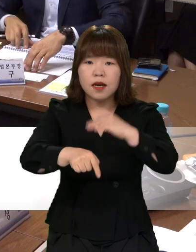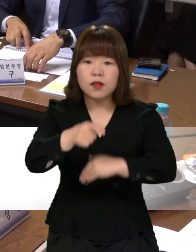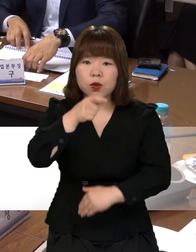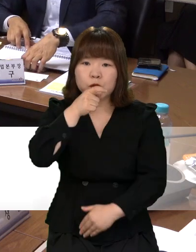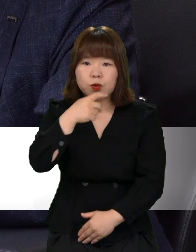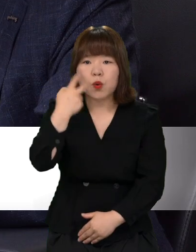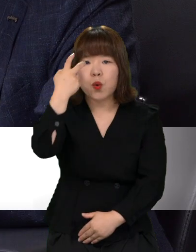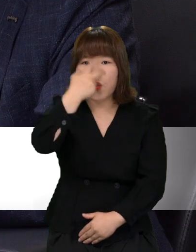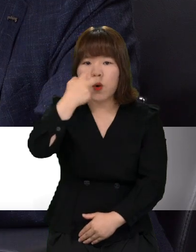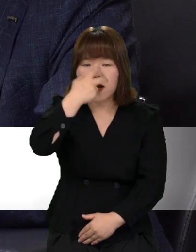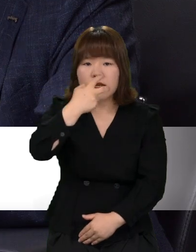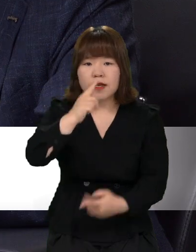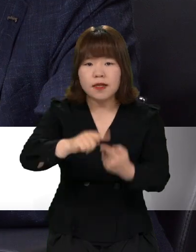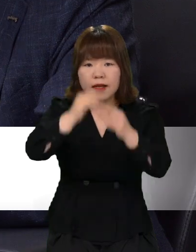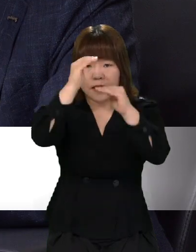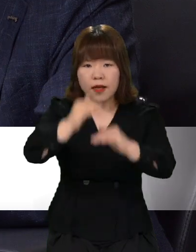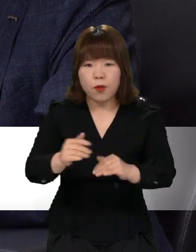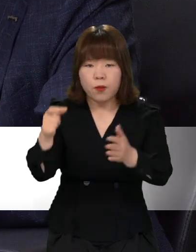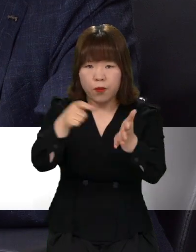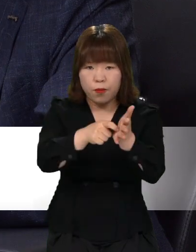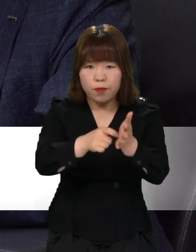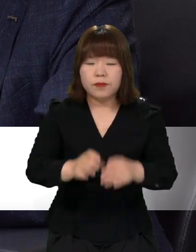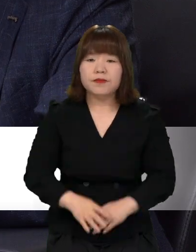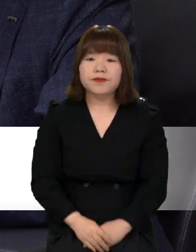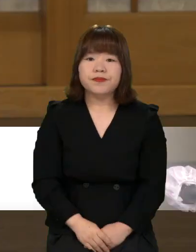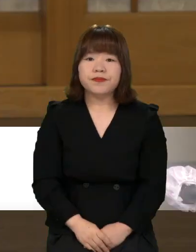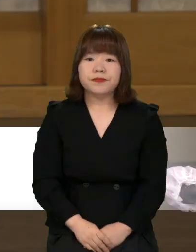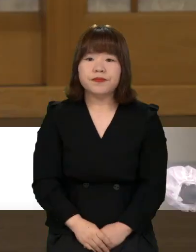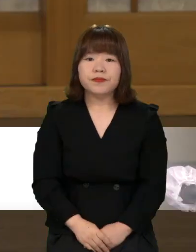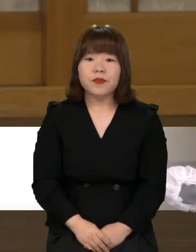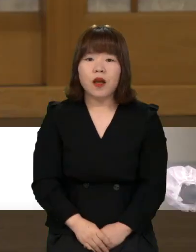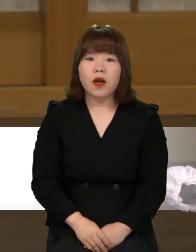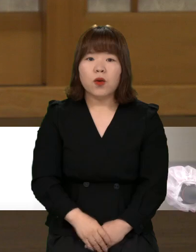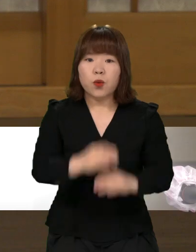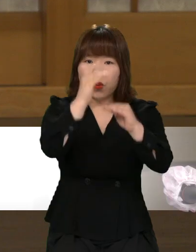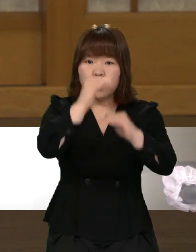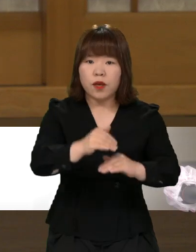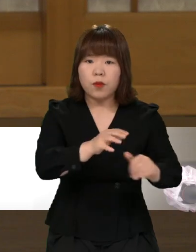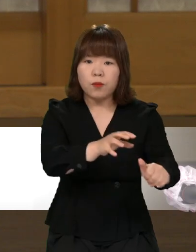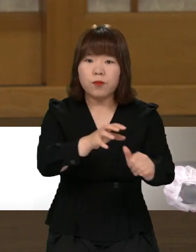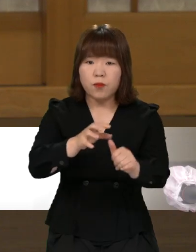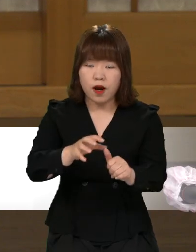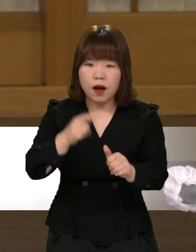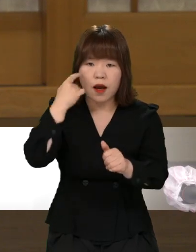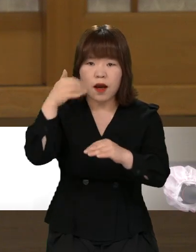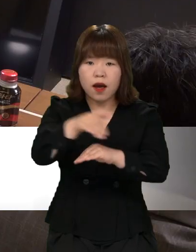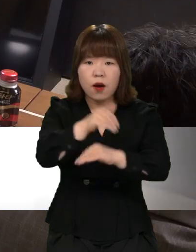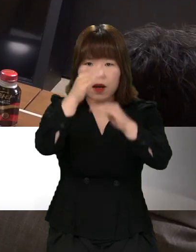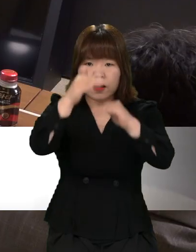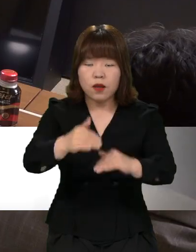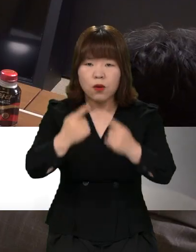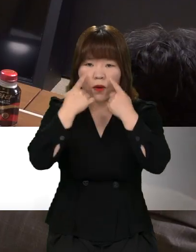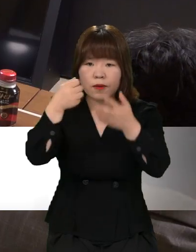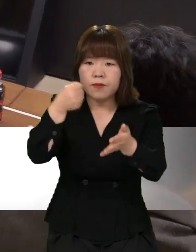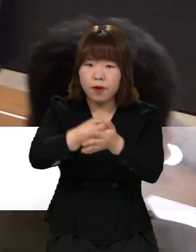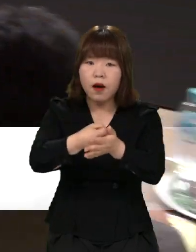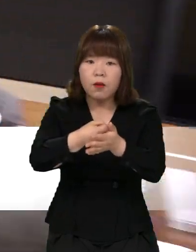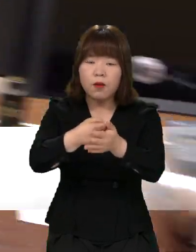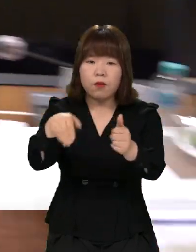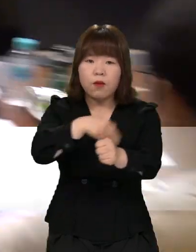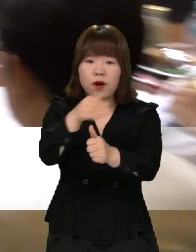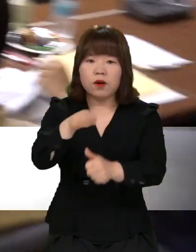이용해 체계적인 보전 관리 대책을 담고 있습니다시는 최종보고회에서 나온 의견을 반영해 계획관